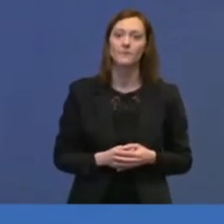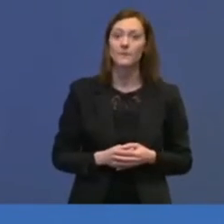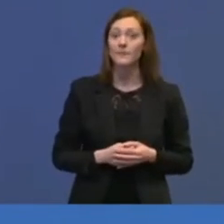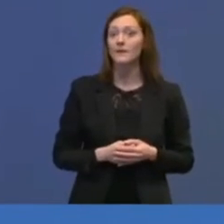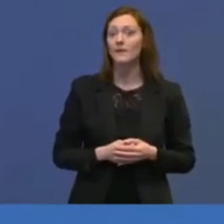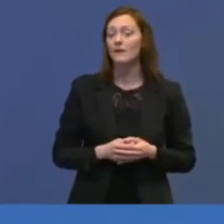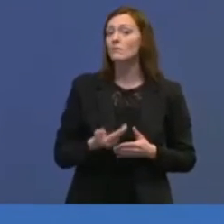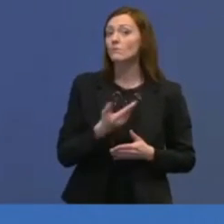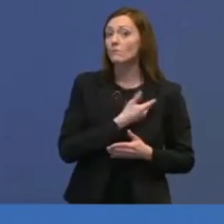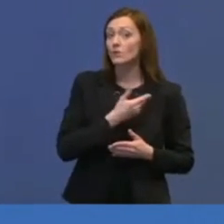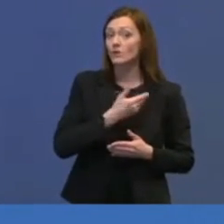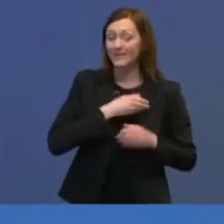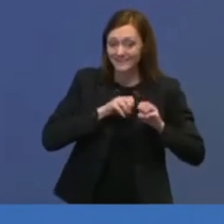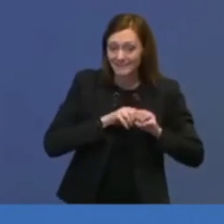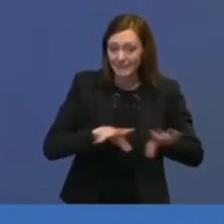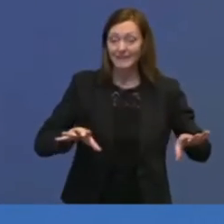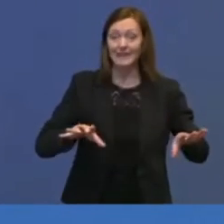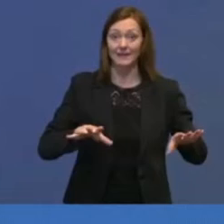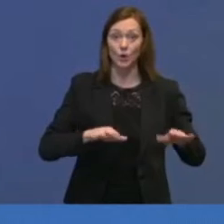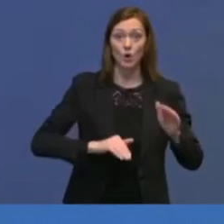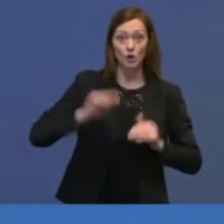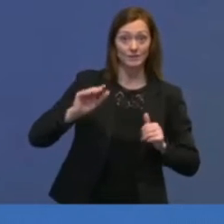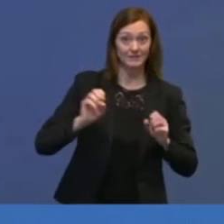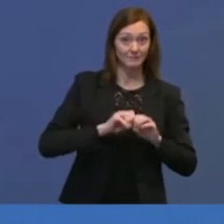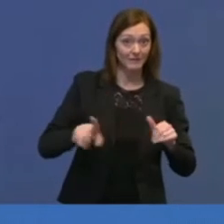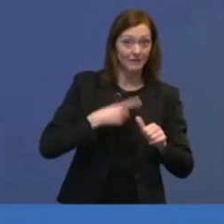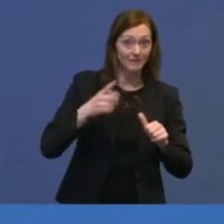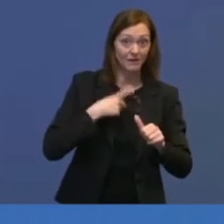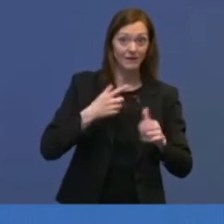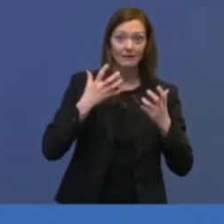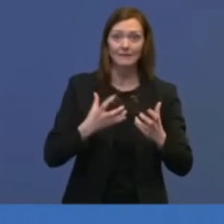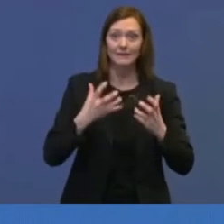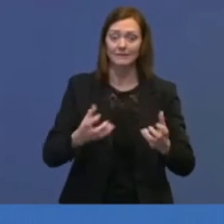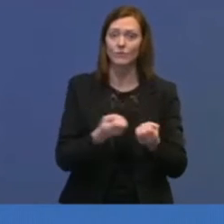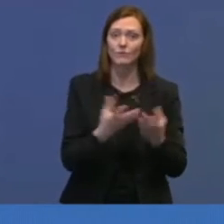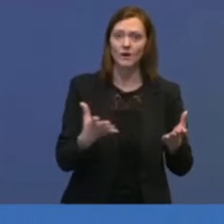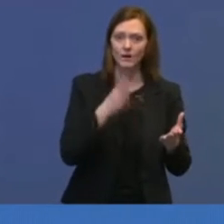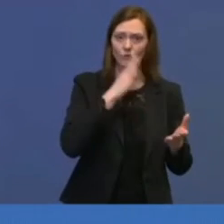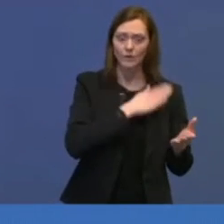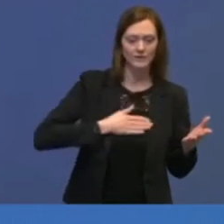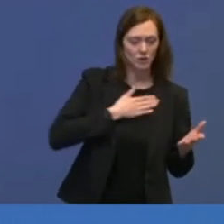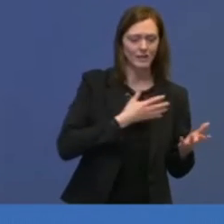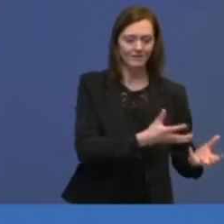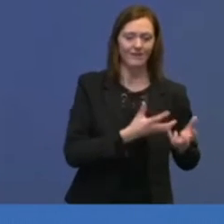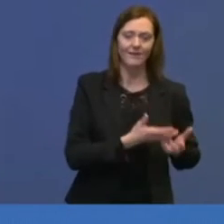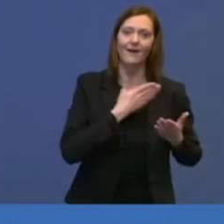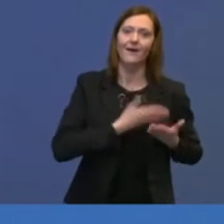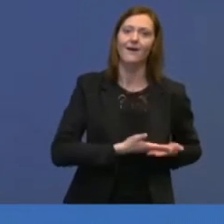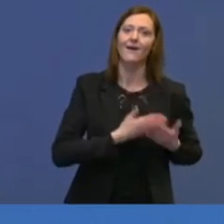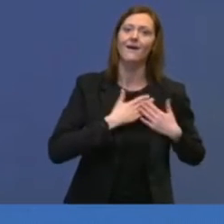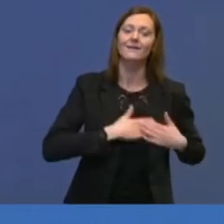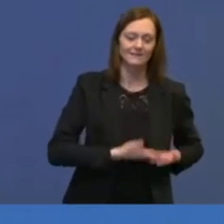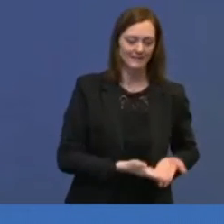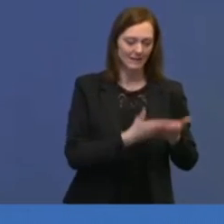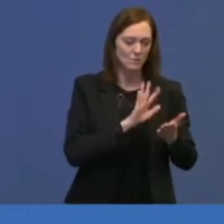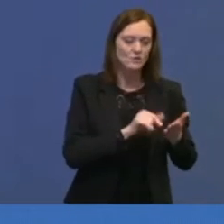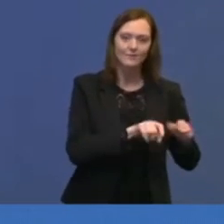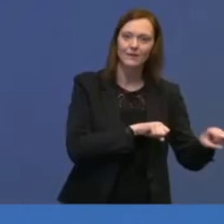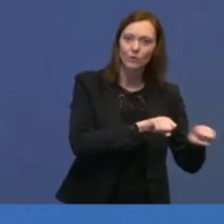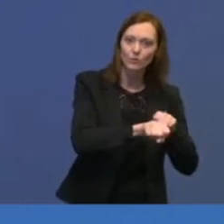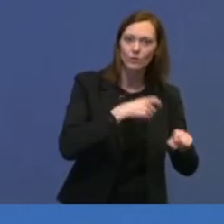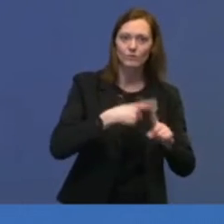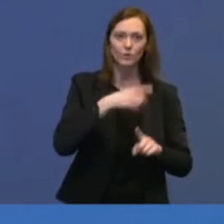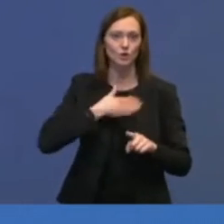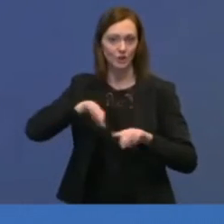Marwaka isqaatsin tu aad u badatta waxay su aalka taagan tahay tiradadad ka aad u bukoon doona e u bahan doona gargaar ka aafilmad ee degmuoyinka ya